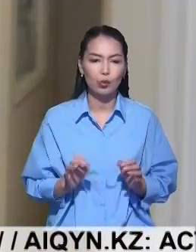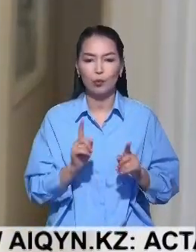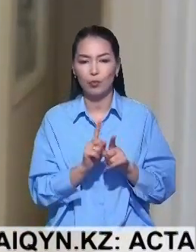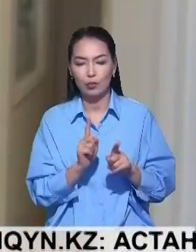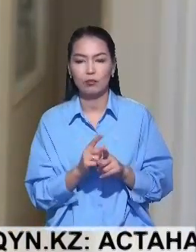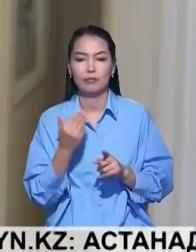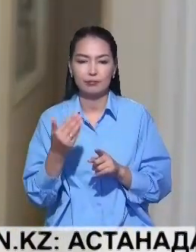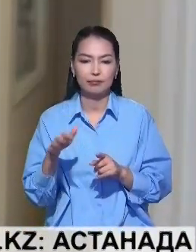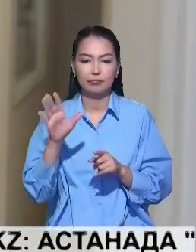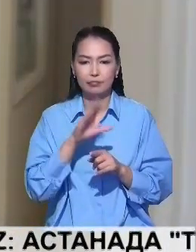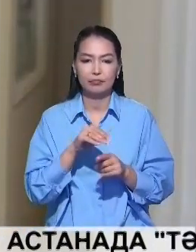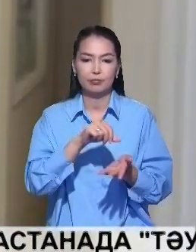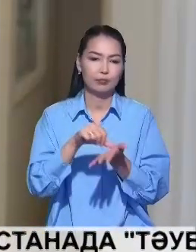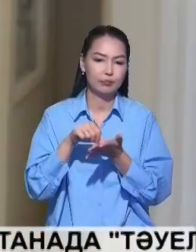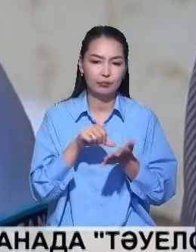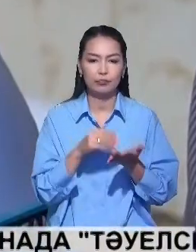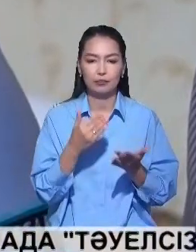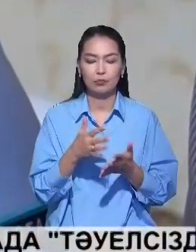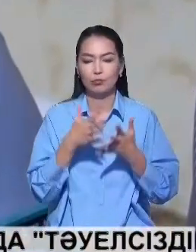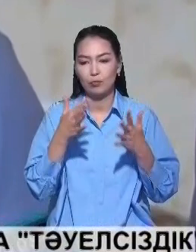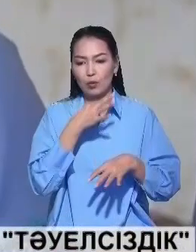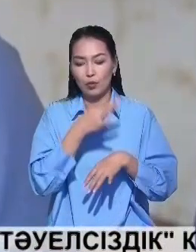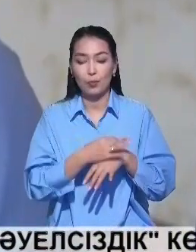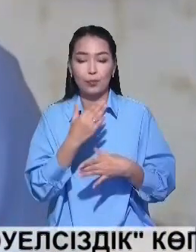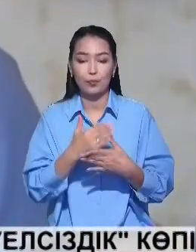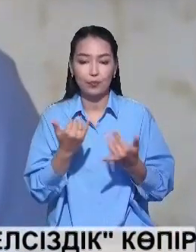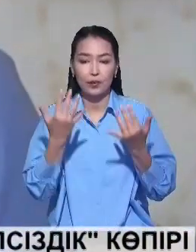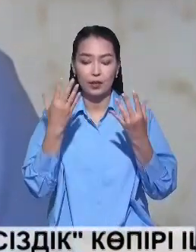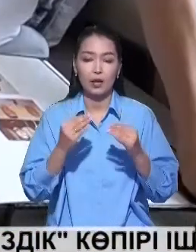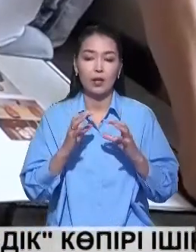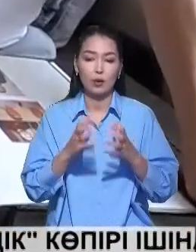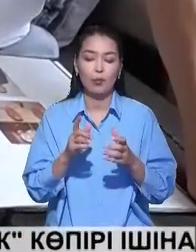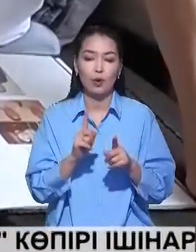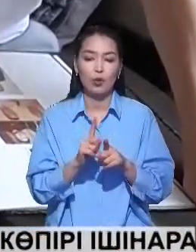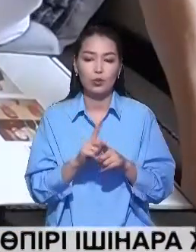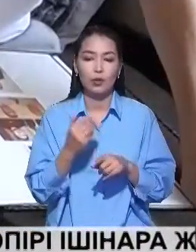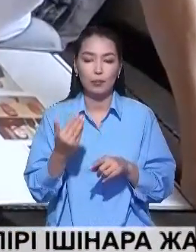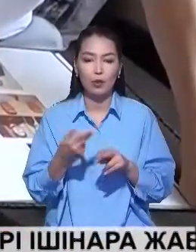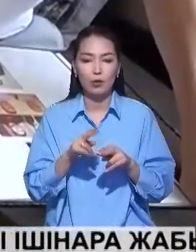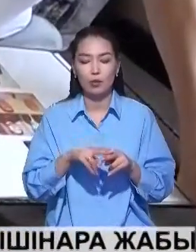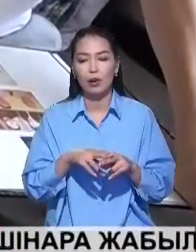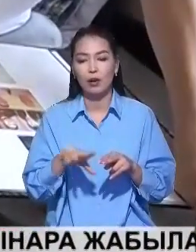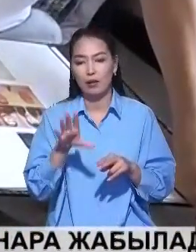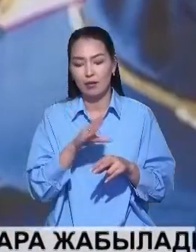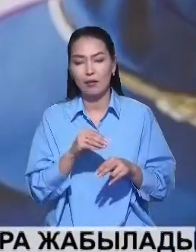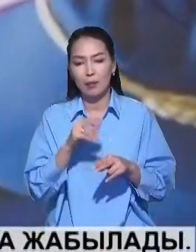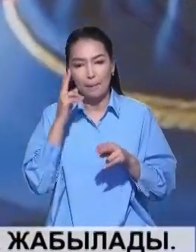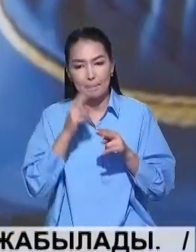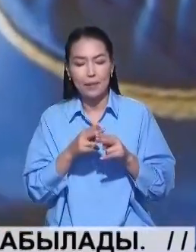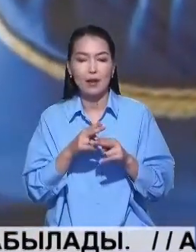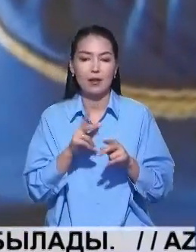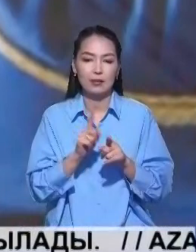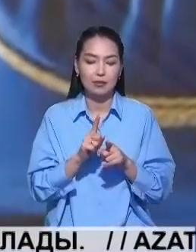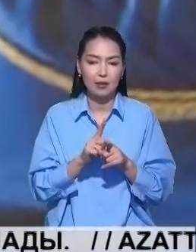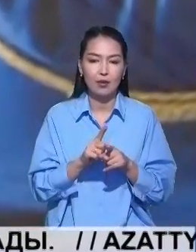қайтарылмайды. Өтеді бәрі де мұқият. Бүгін көне альбоммен бірге көңілде жүрген талай естелік ақтарылды. Аға буын кейінгілердің